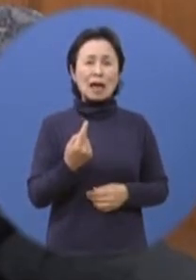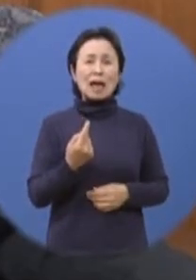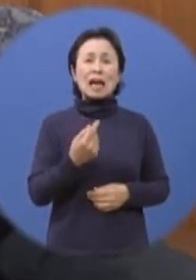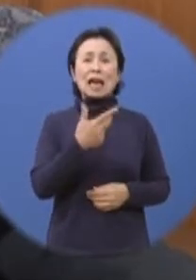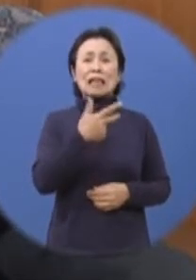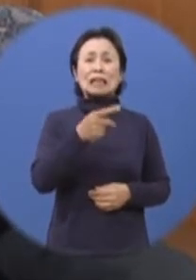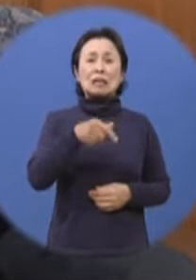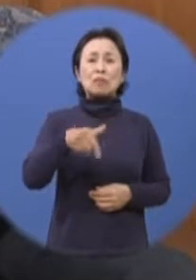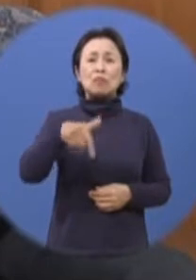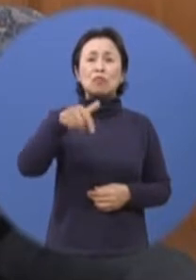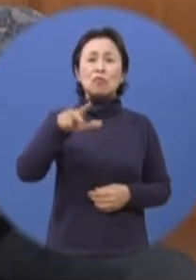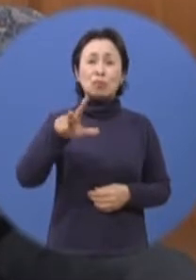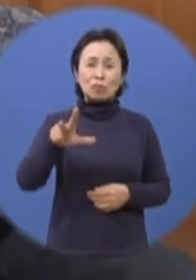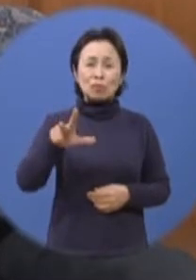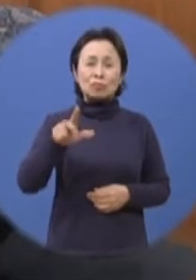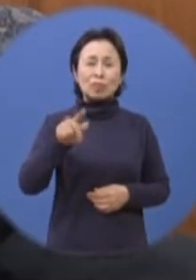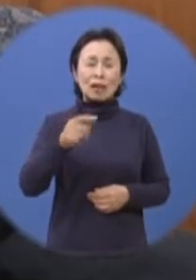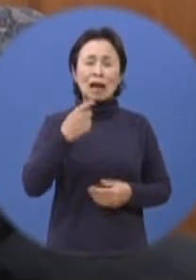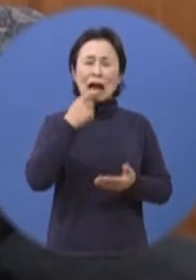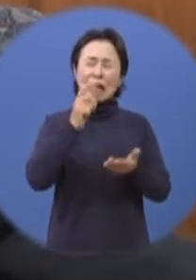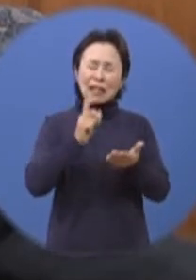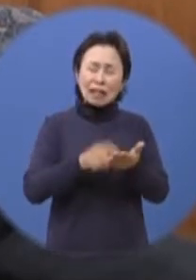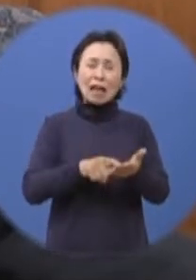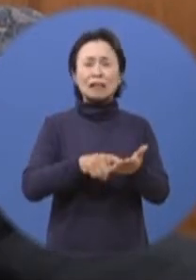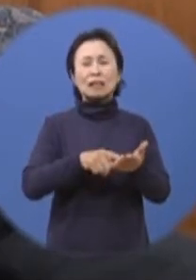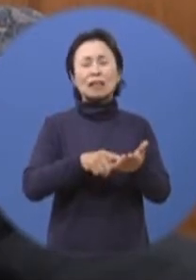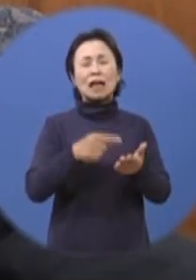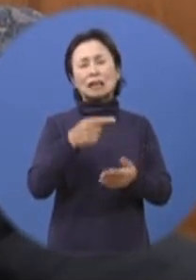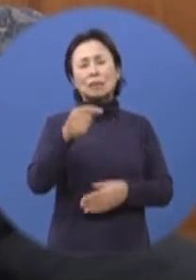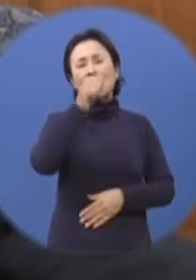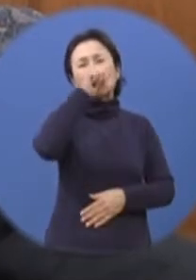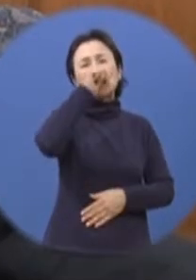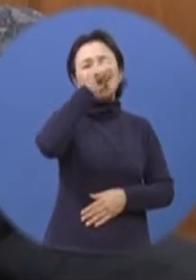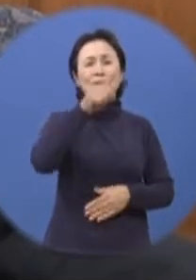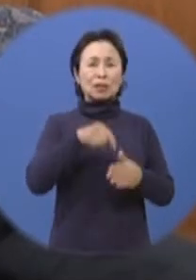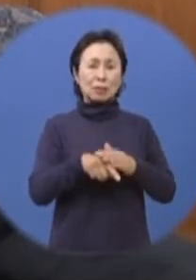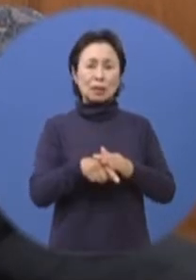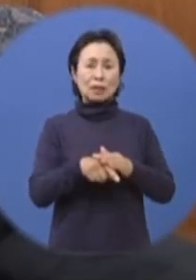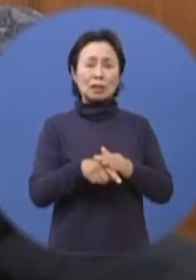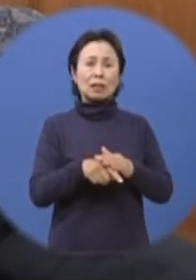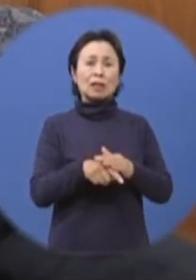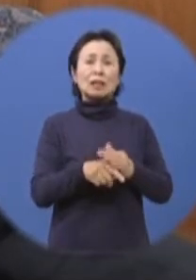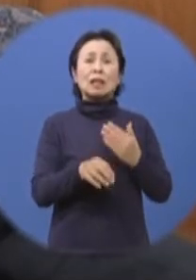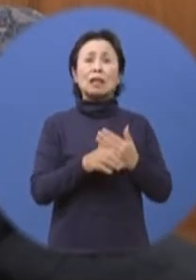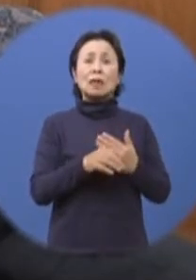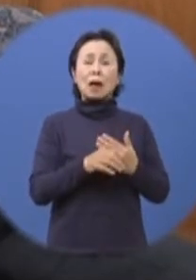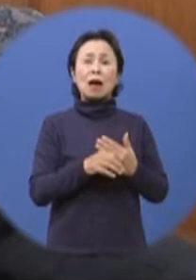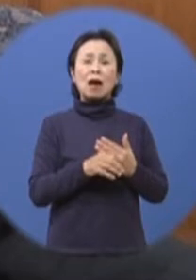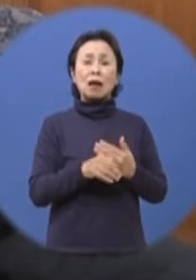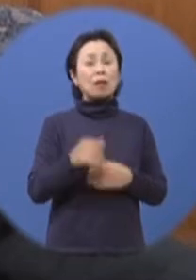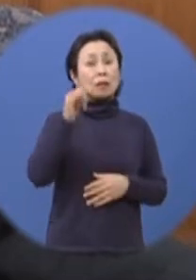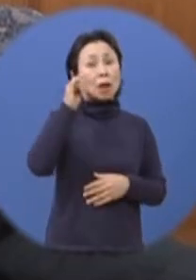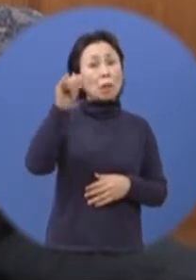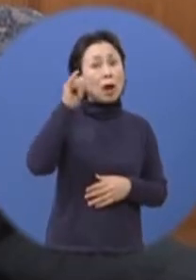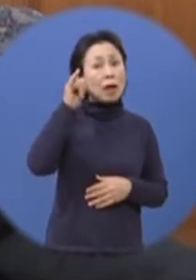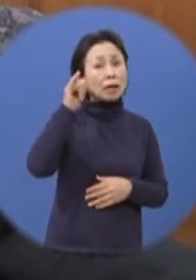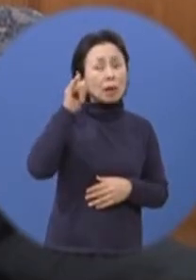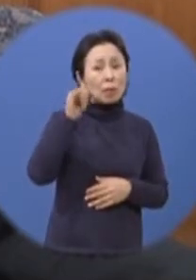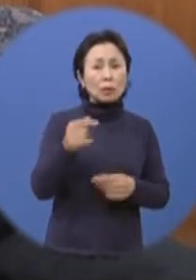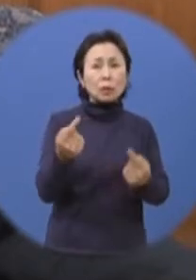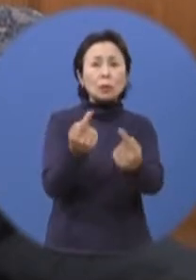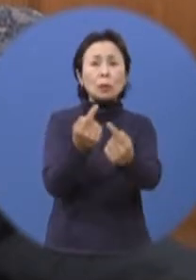3団体すき家魂胆ですねだからもう電話で9見ても見直してもらえる